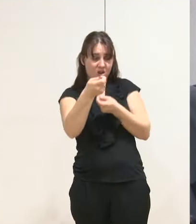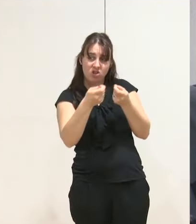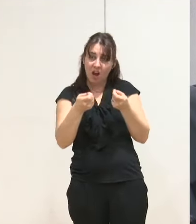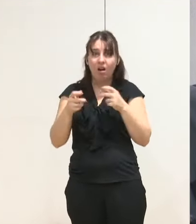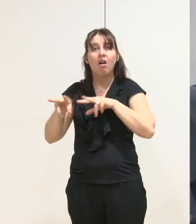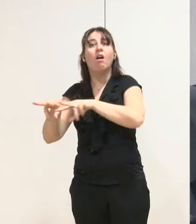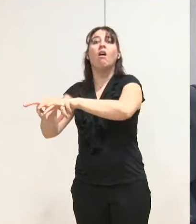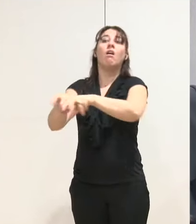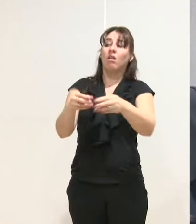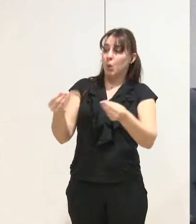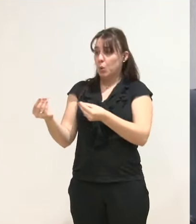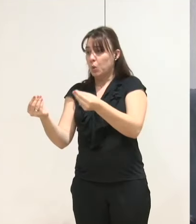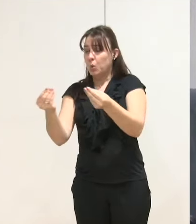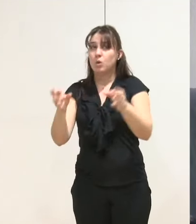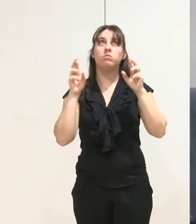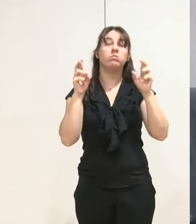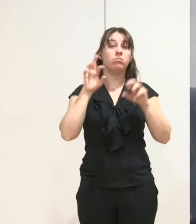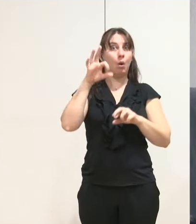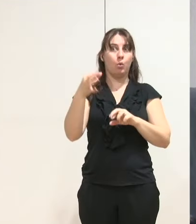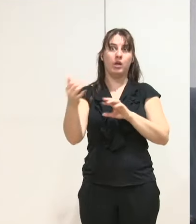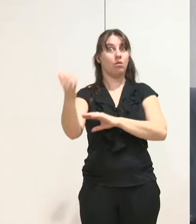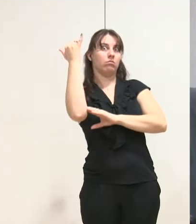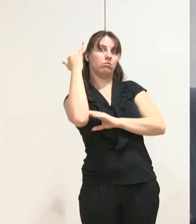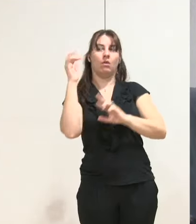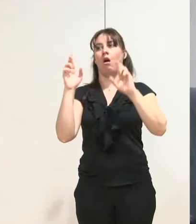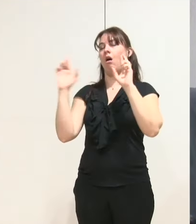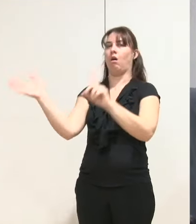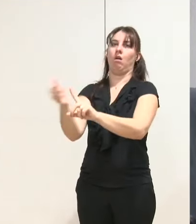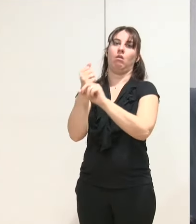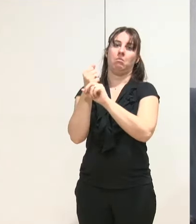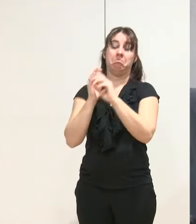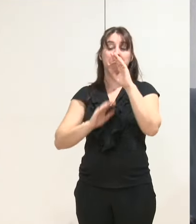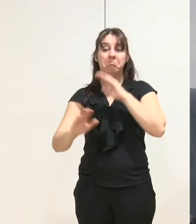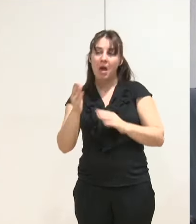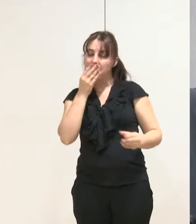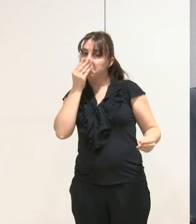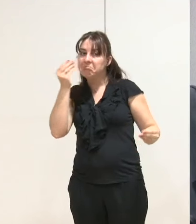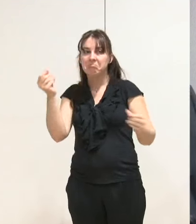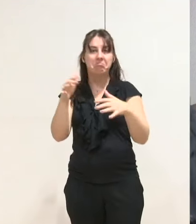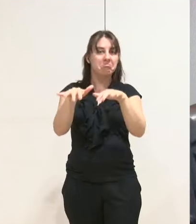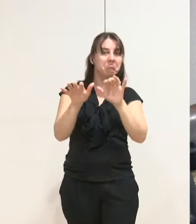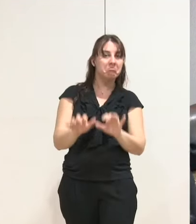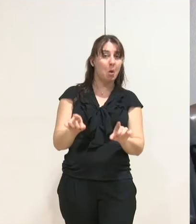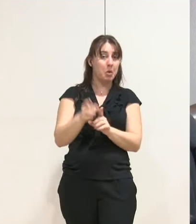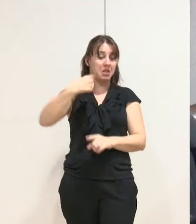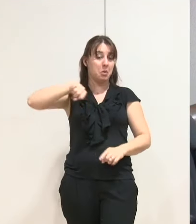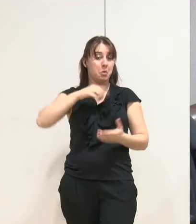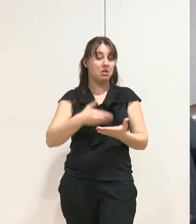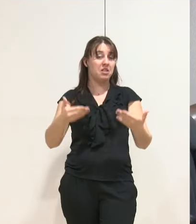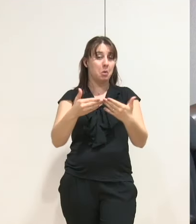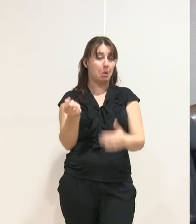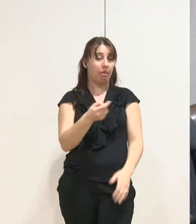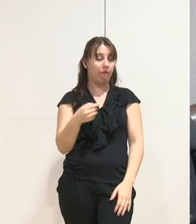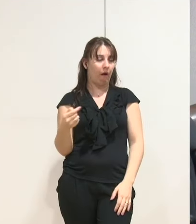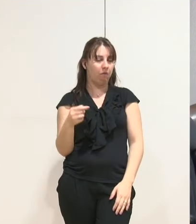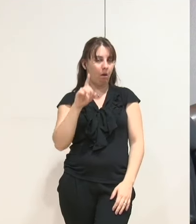équipement nous le souhaitons mais encore une fois nous sommes en position des favorable